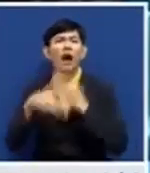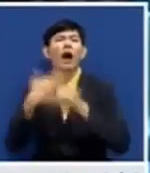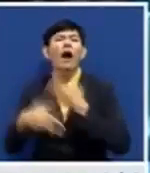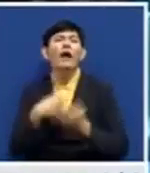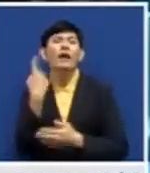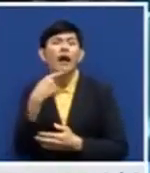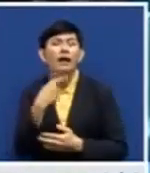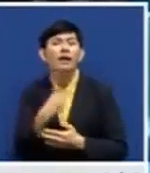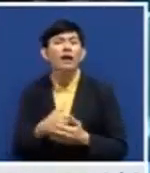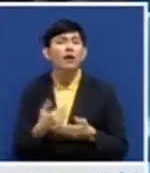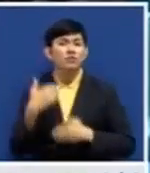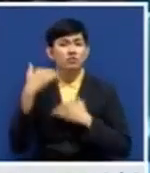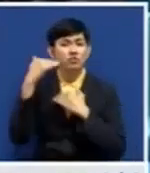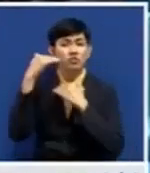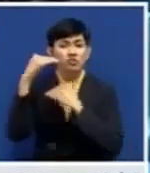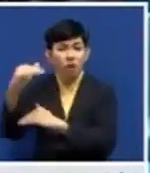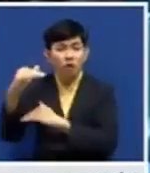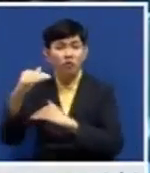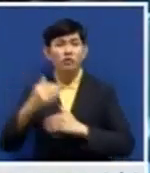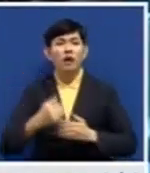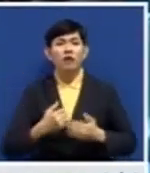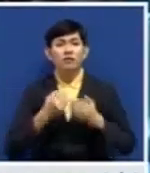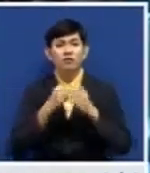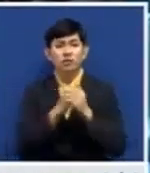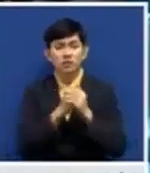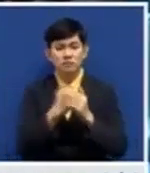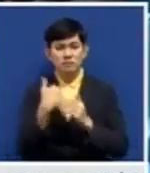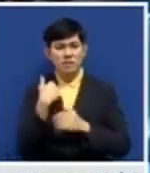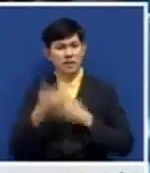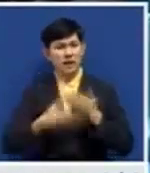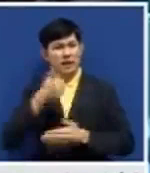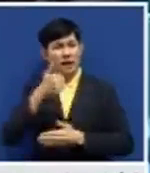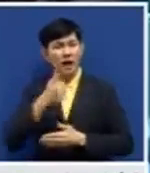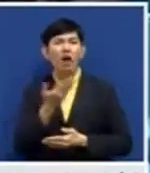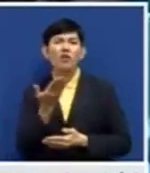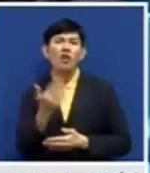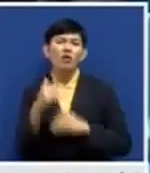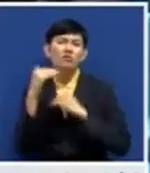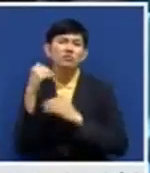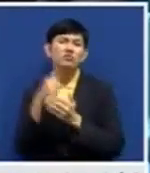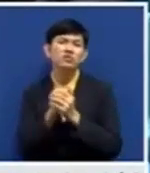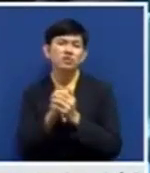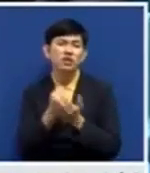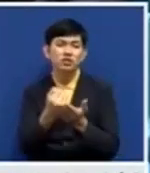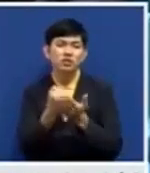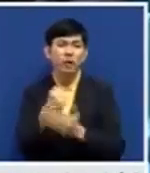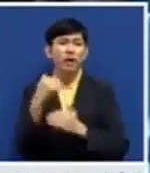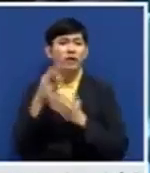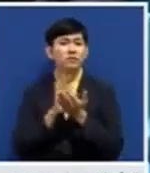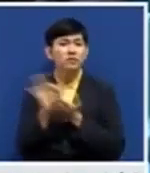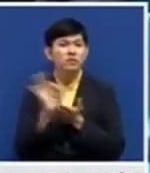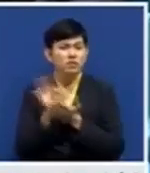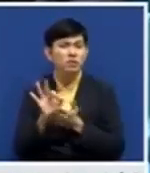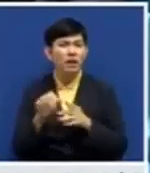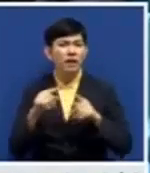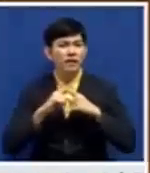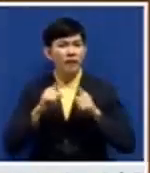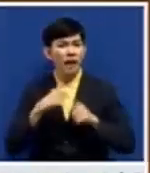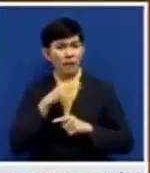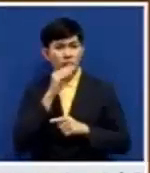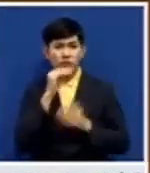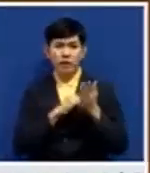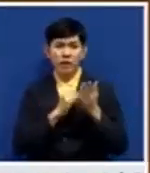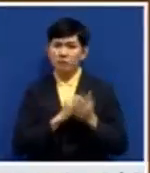ครไปเมืองจีนเฉลยขายหน้าทุกทีมีงานฝากว่าขอให้จีนซื้อขอให้จีนซื้อผมไม่ยอมพูดง่ายๆว่าจะขอจีน